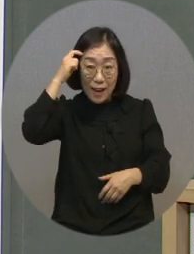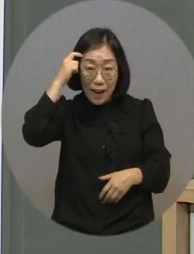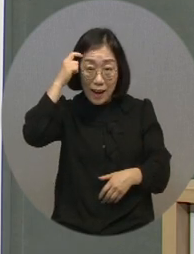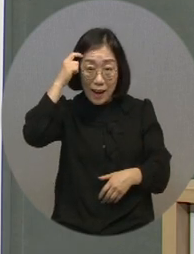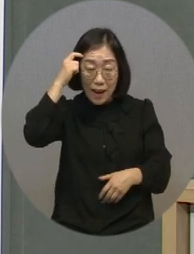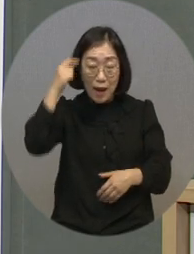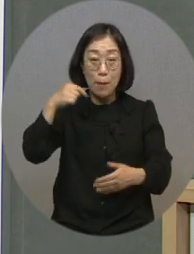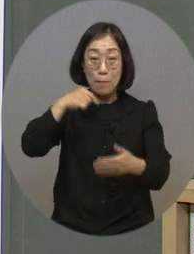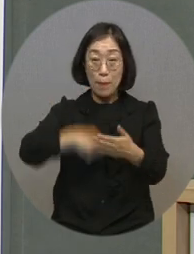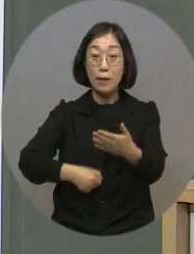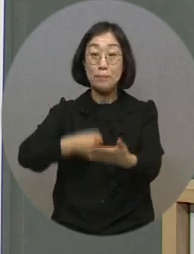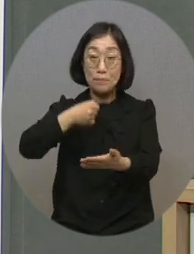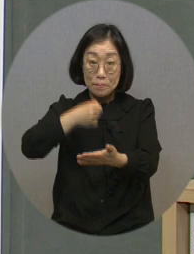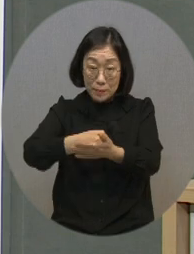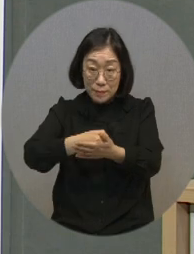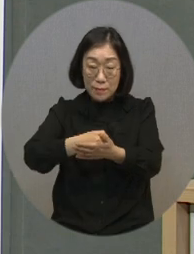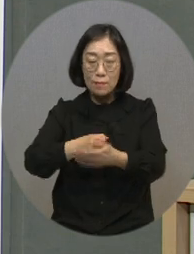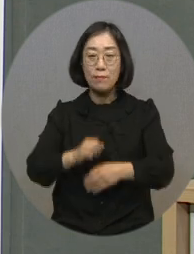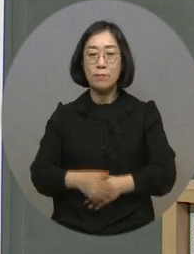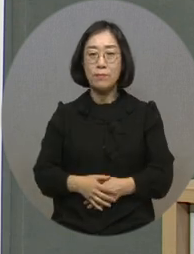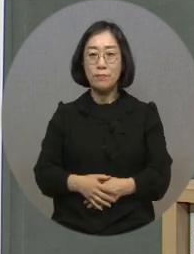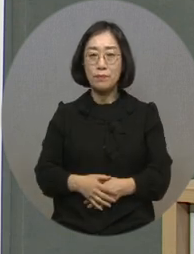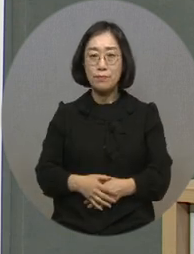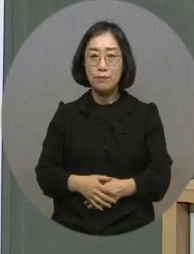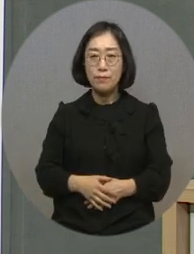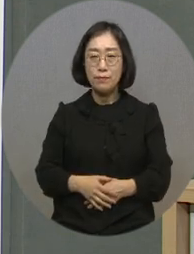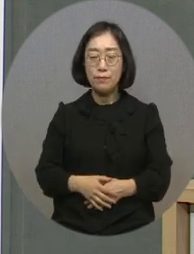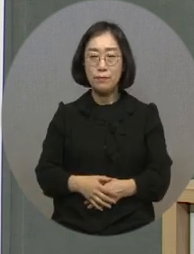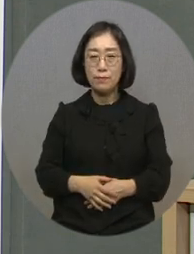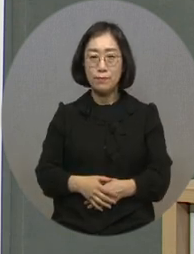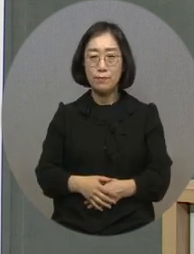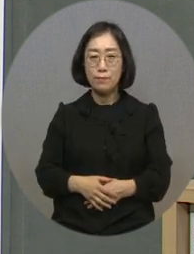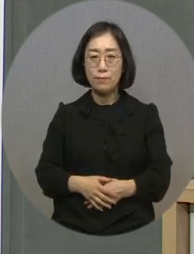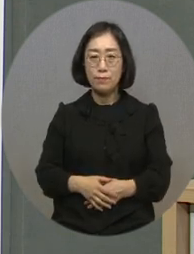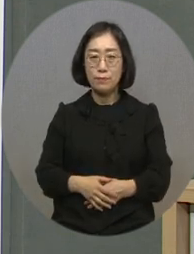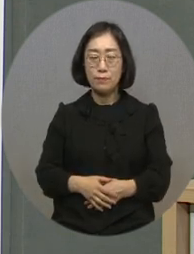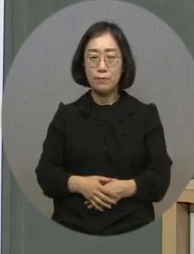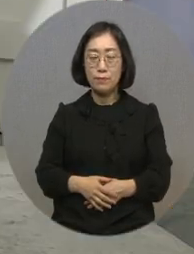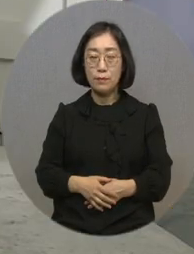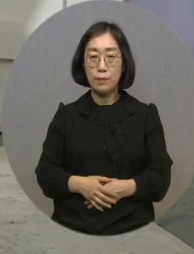자기의 마음의 결정으로 예, 예. 생각을